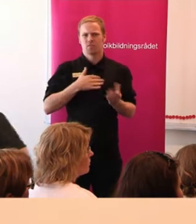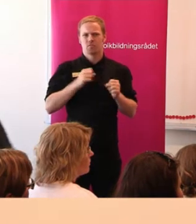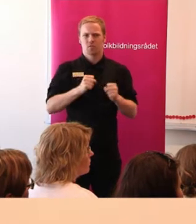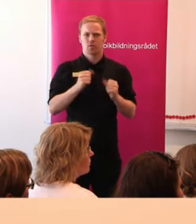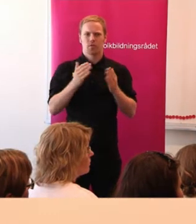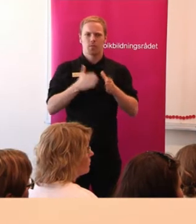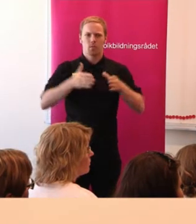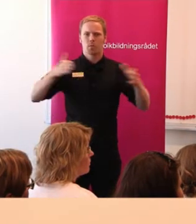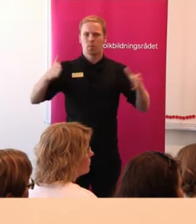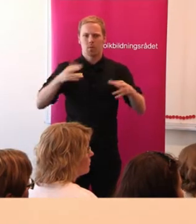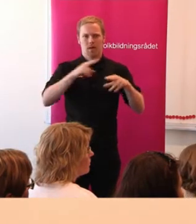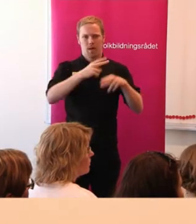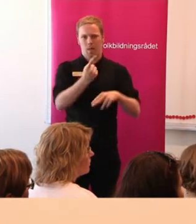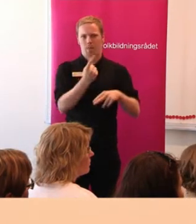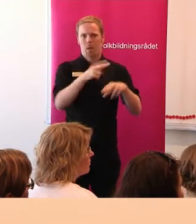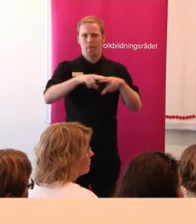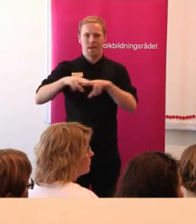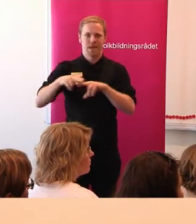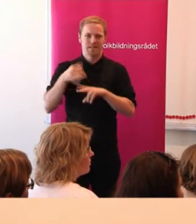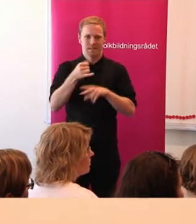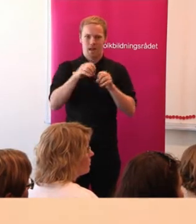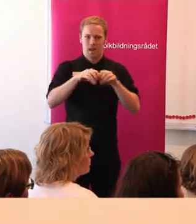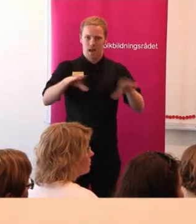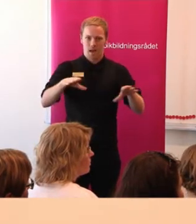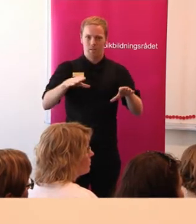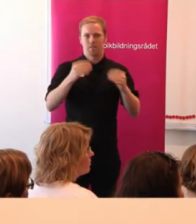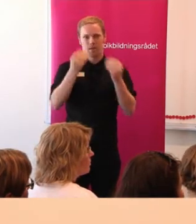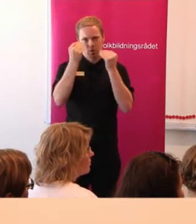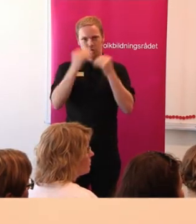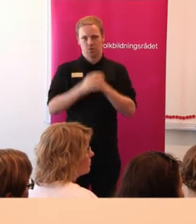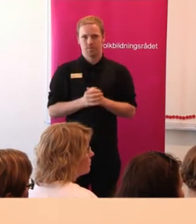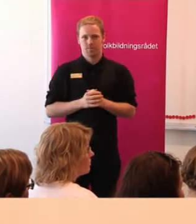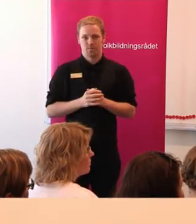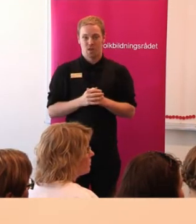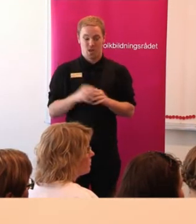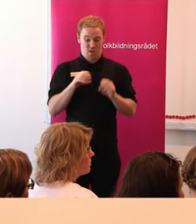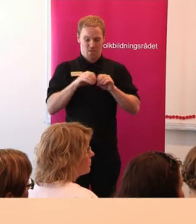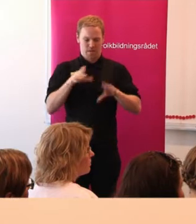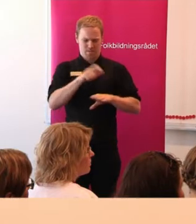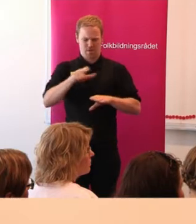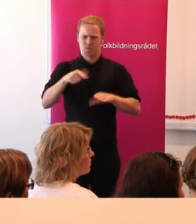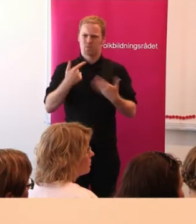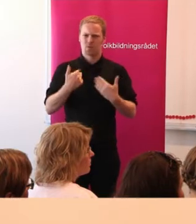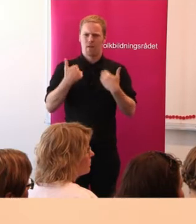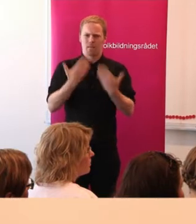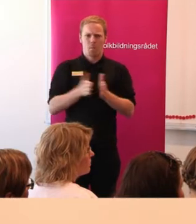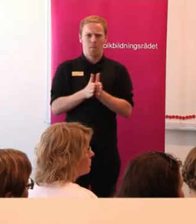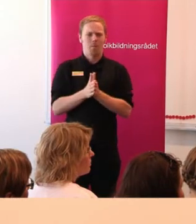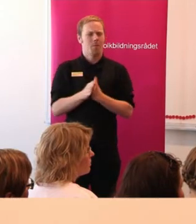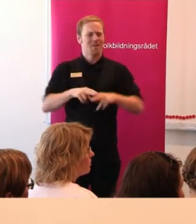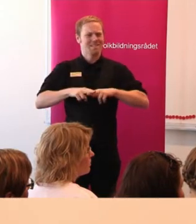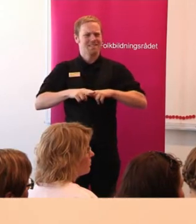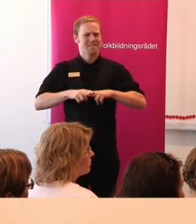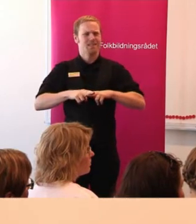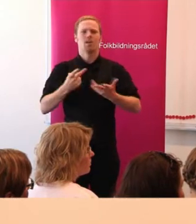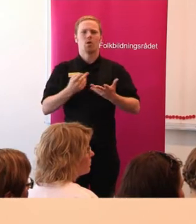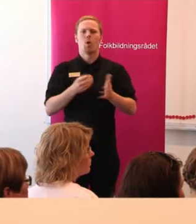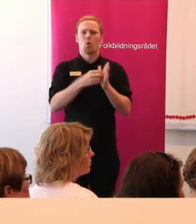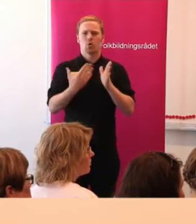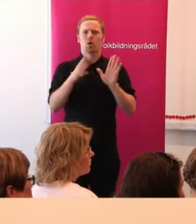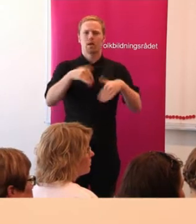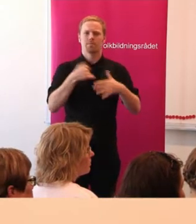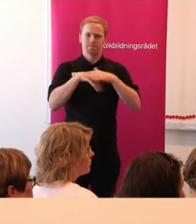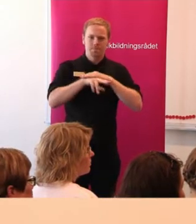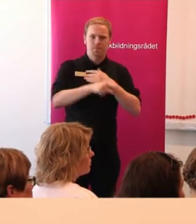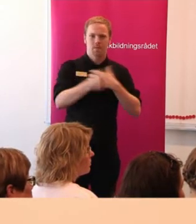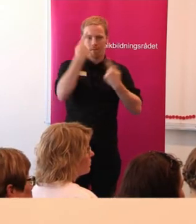flesta som blir studiemotiverade, de blir ju studiemotiverade för att de har kommit till en folkhögskola. Och skulle de då gå vidare